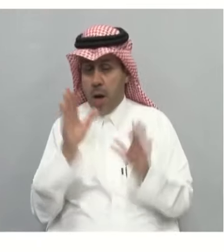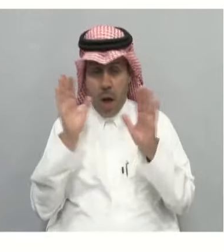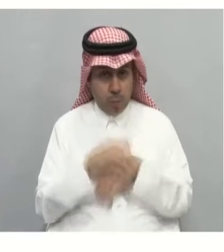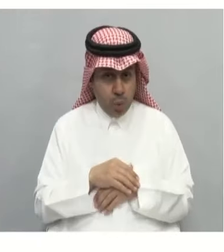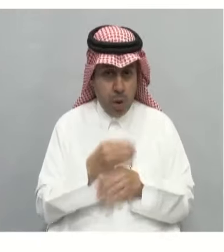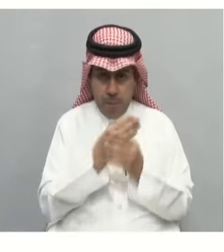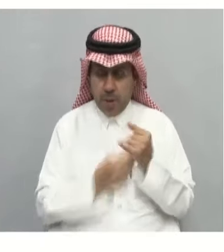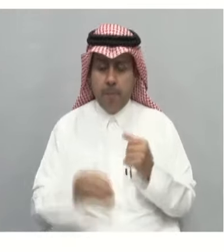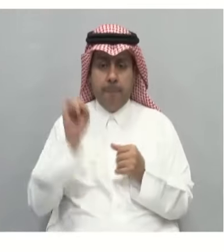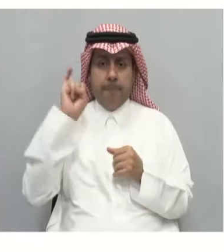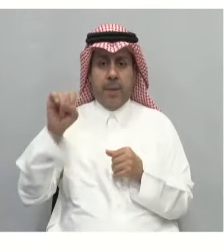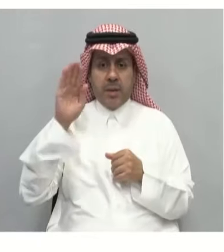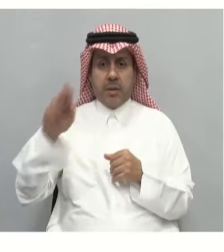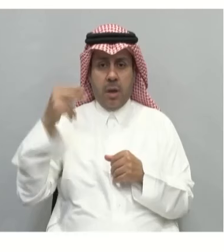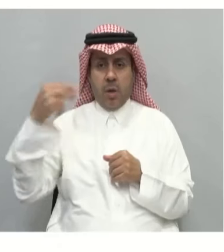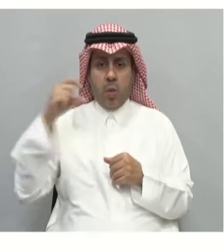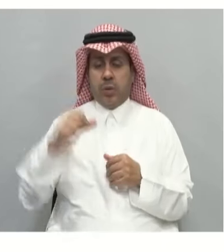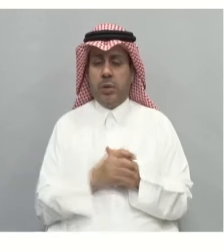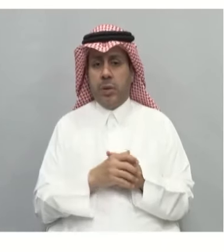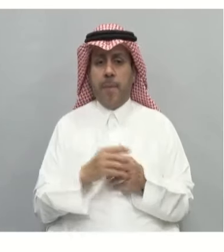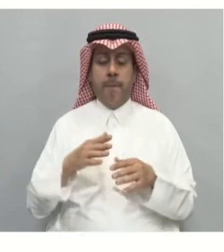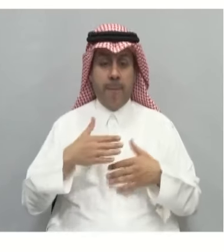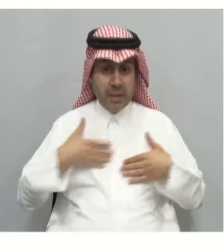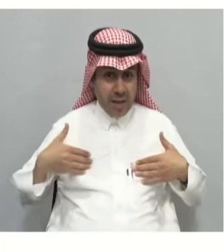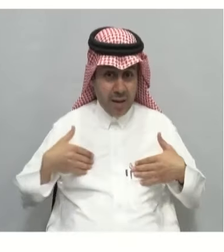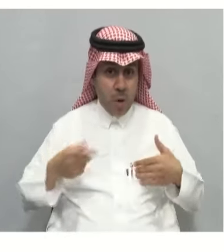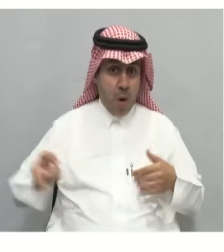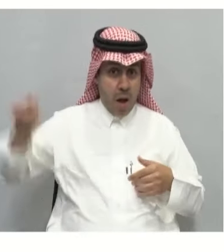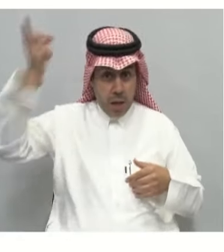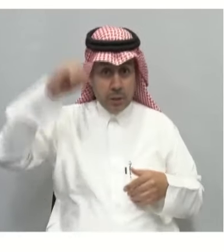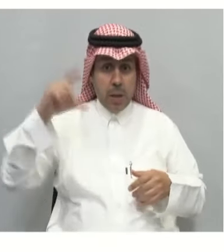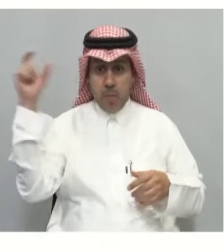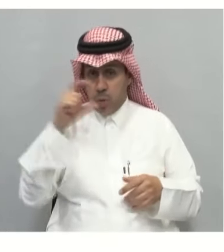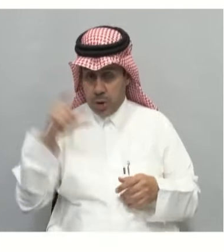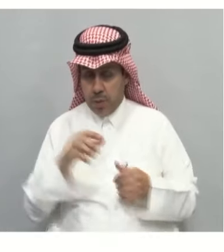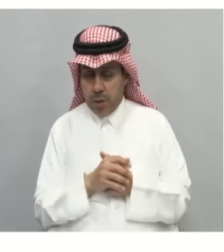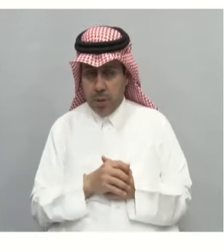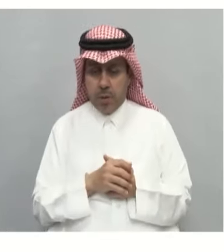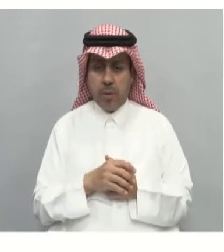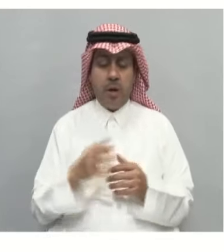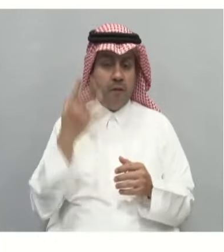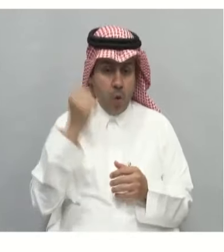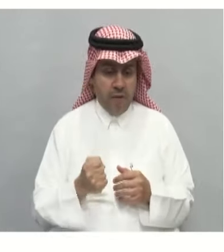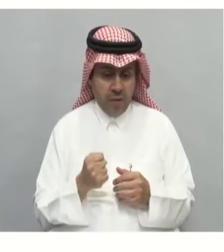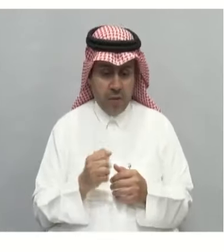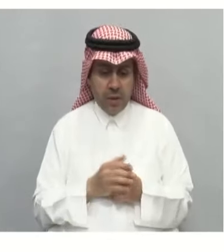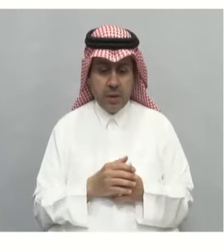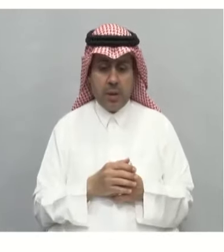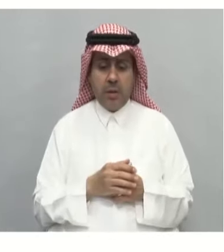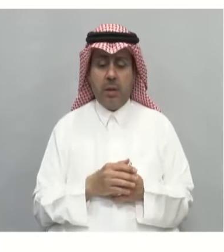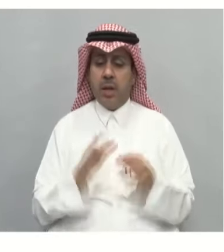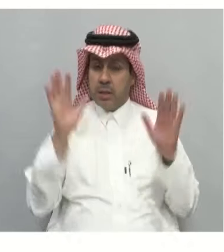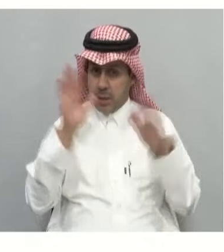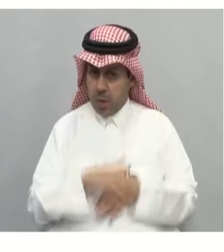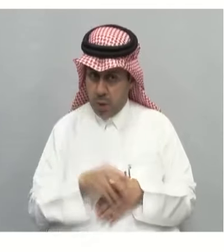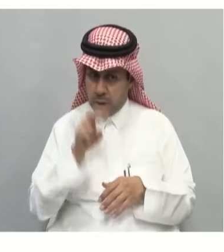عنه من سر ان يلقى الله غدا مسلما فليحافظ على هؤلاء